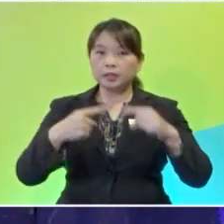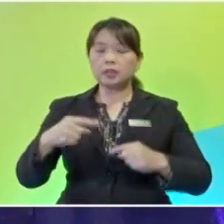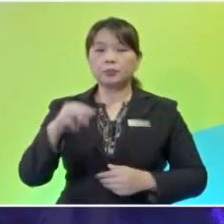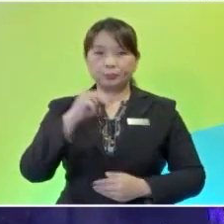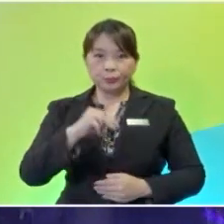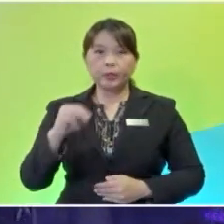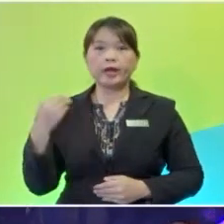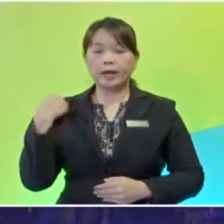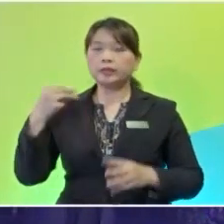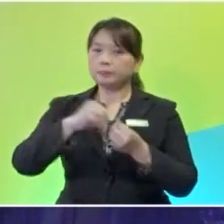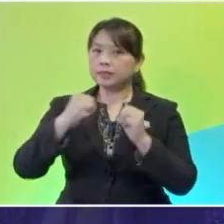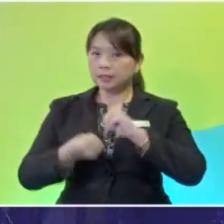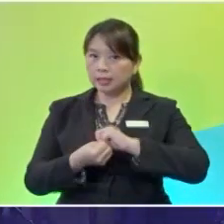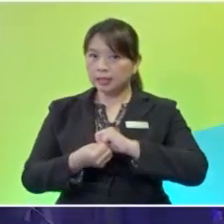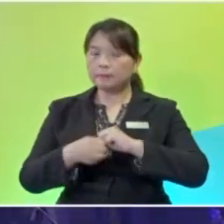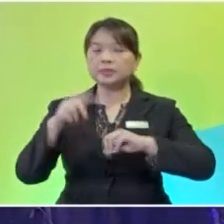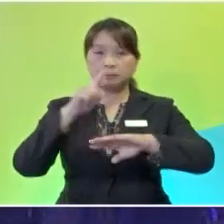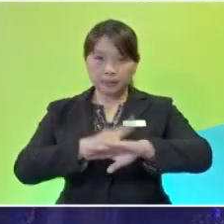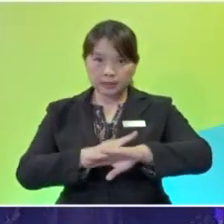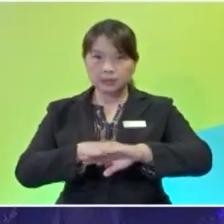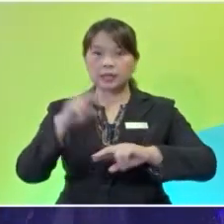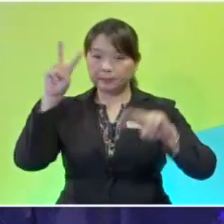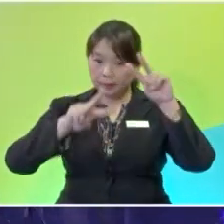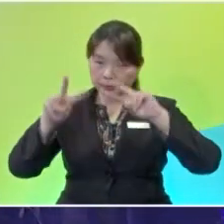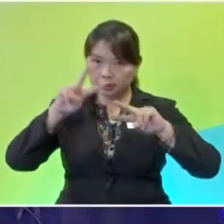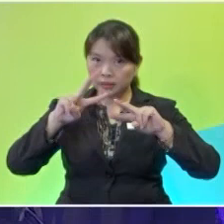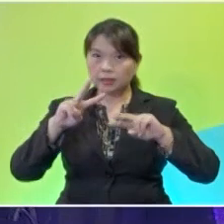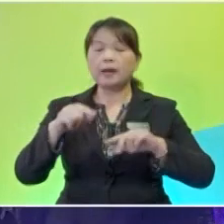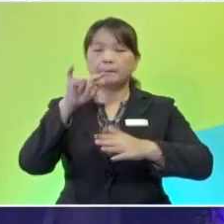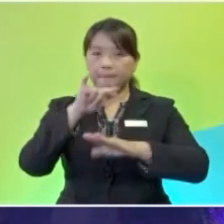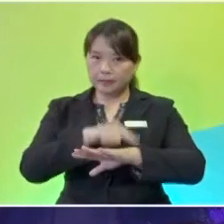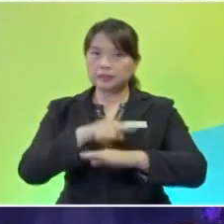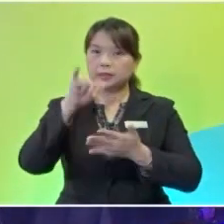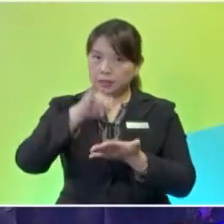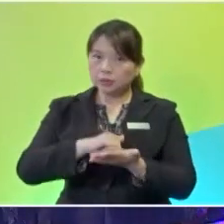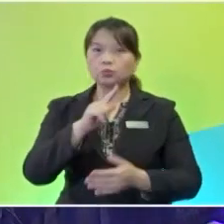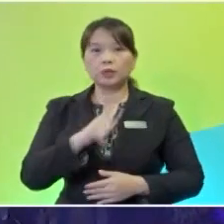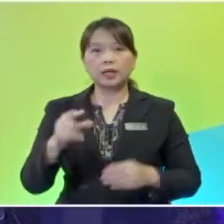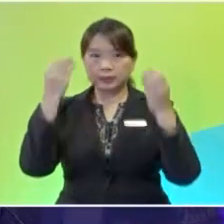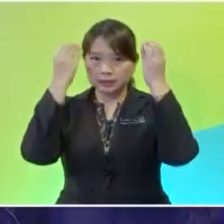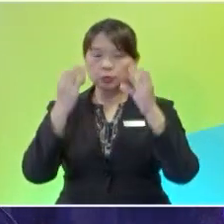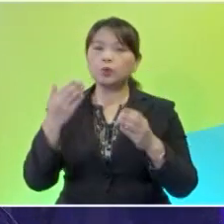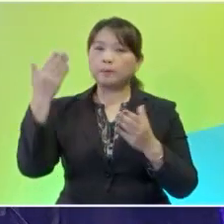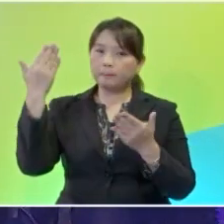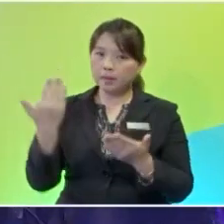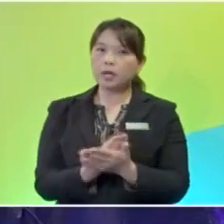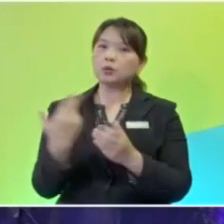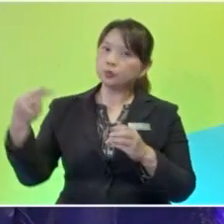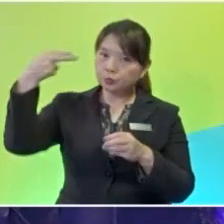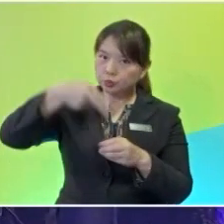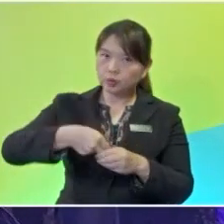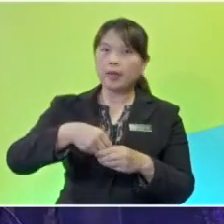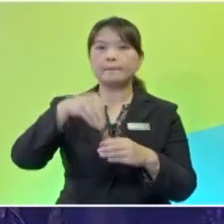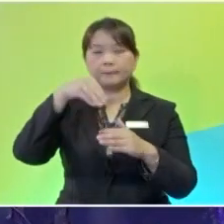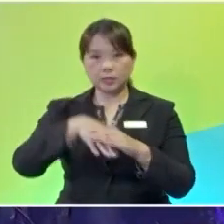果他有面对难题，面对他的难点的时候啊，我们这个时候呢才进去参与那个孩子的一个学习，就